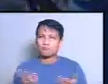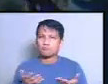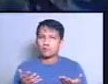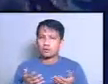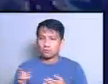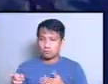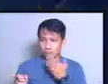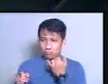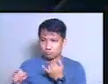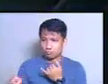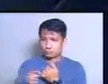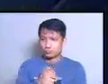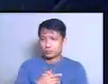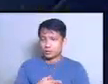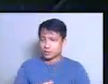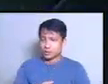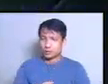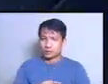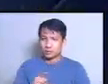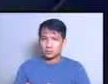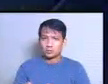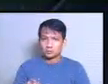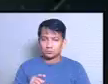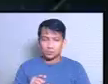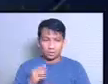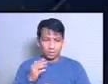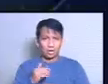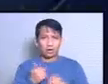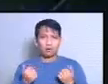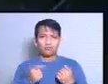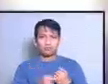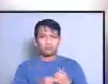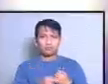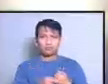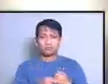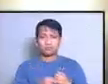Kasi yung manner na